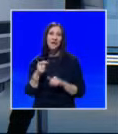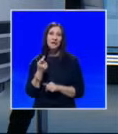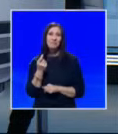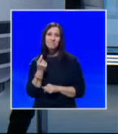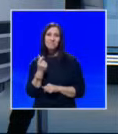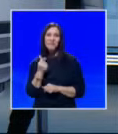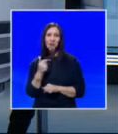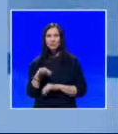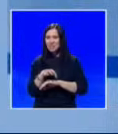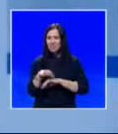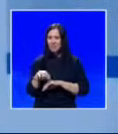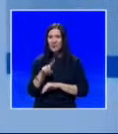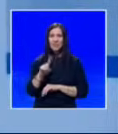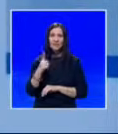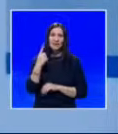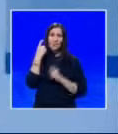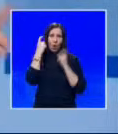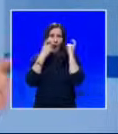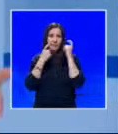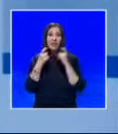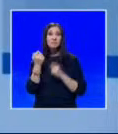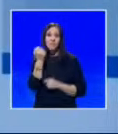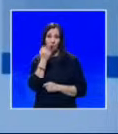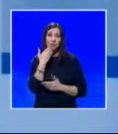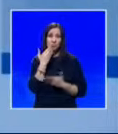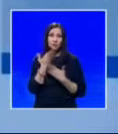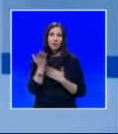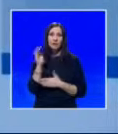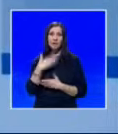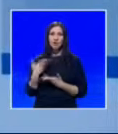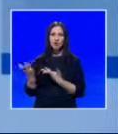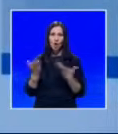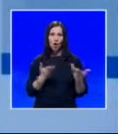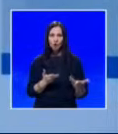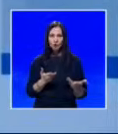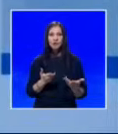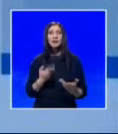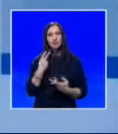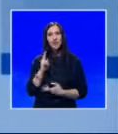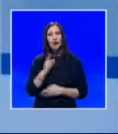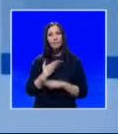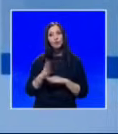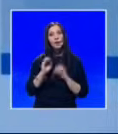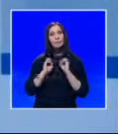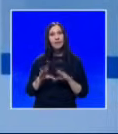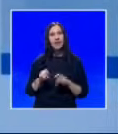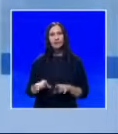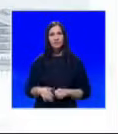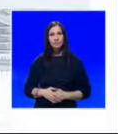малко и на ръба, не само на гадането, но и на спекулациите. Благодаря ви, че бяхте наши гости. Ето как продължава